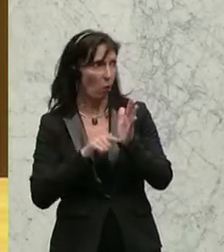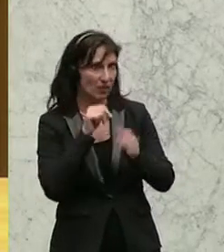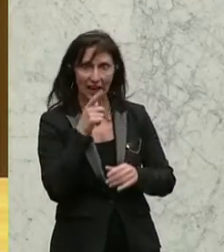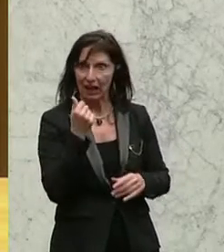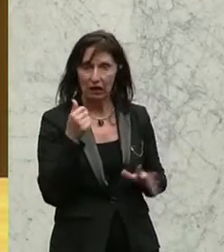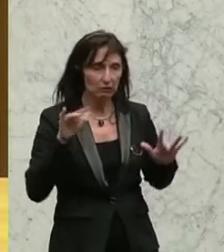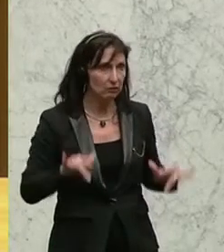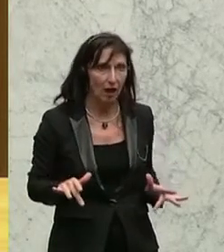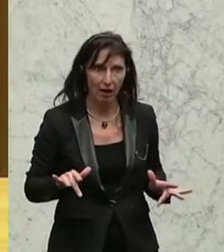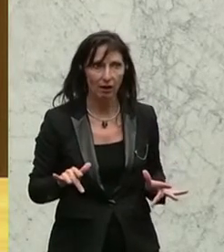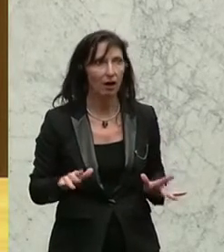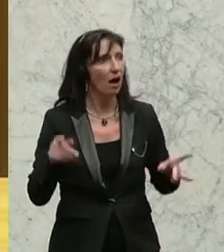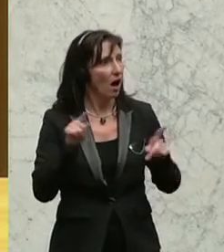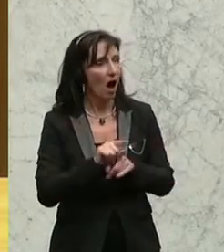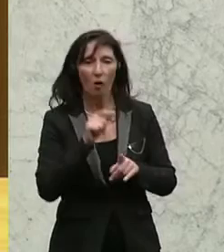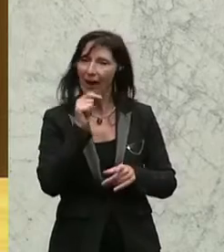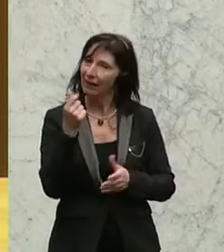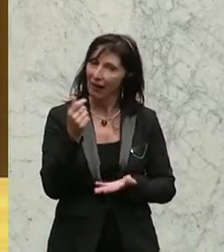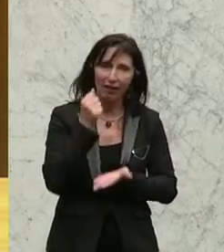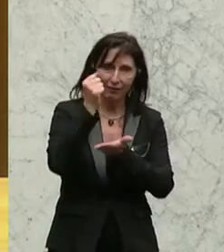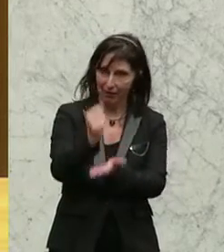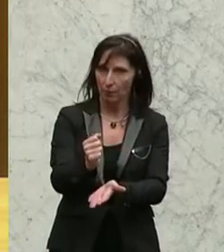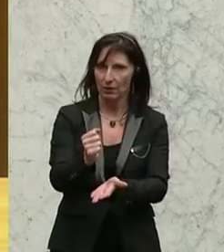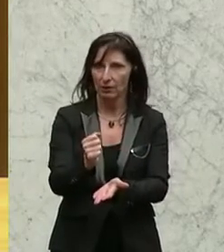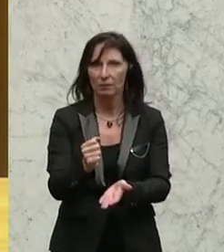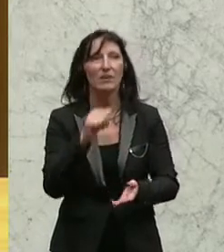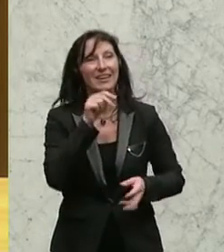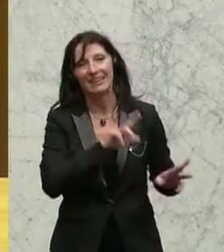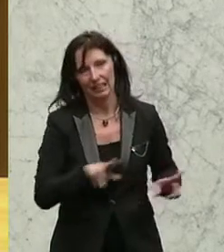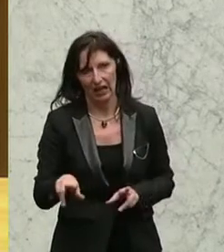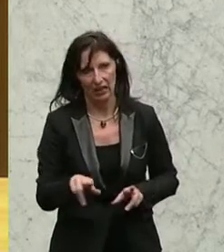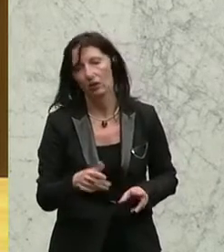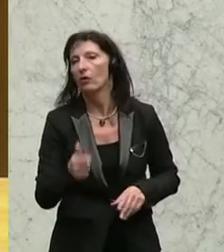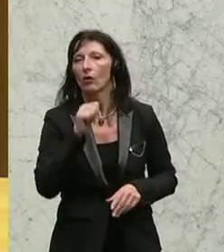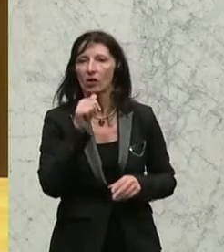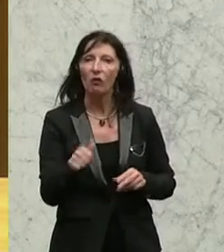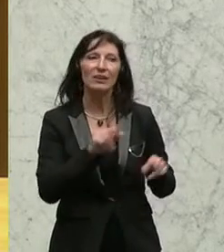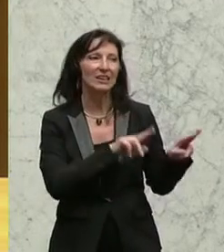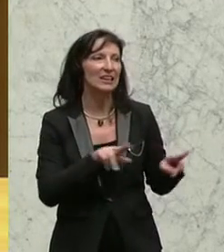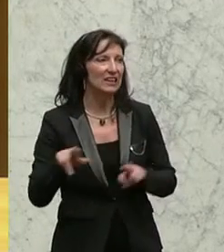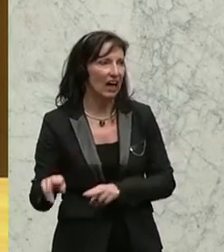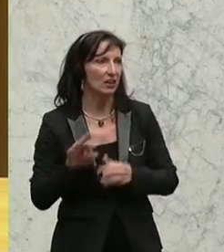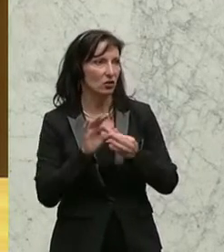nicht zur Verfügung stellen. Und eine weitere Ungerechtigkeit dieser Kompetenzaufsplitterungen